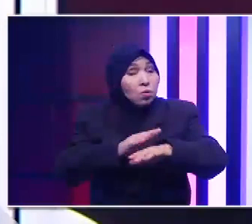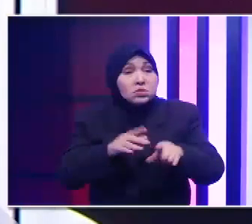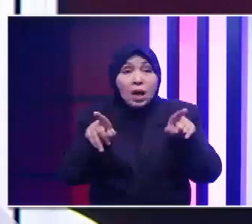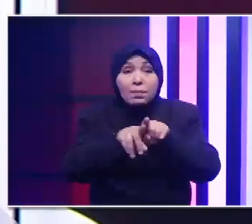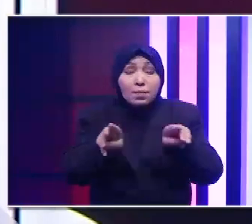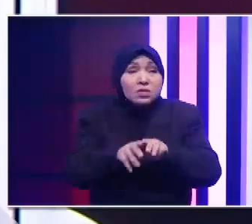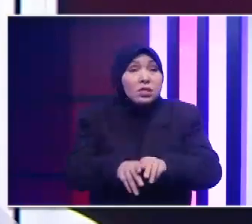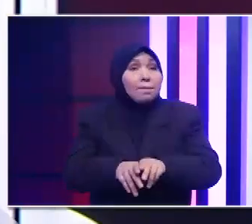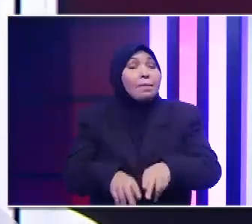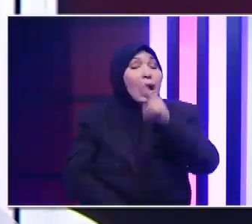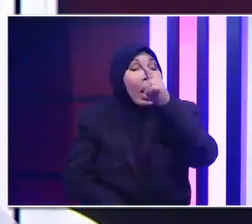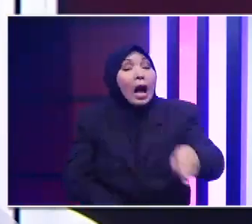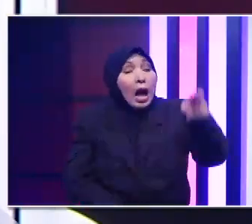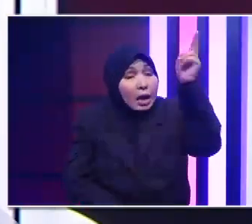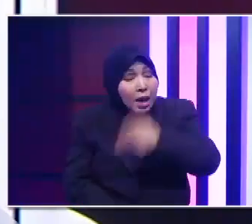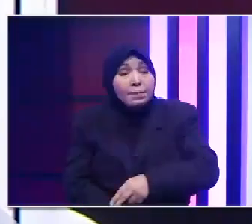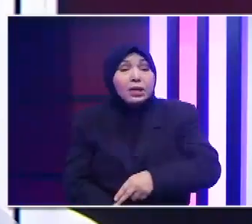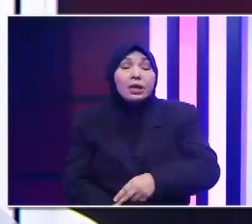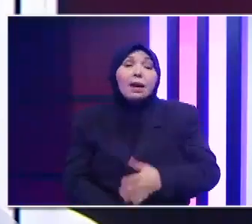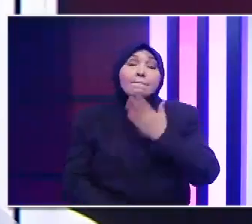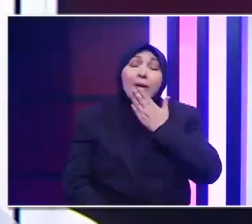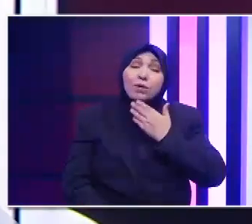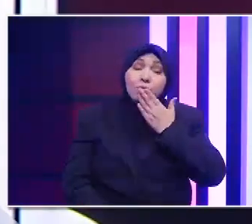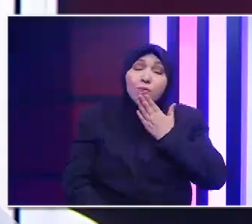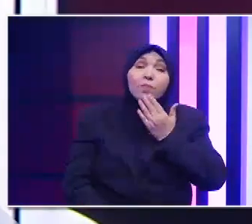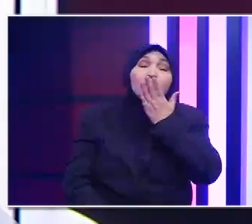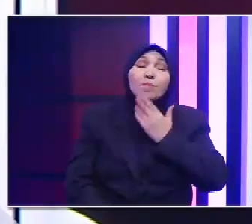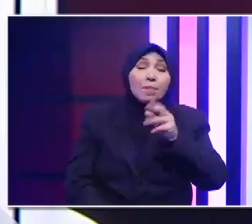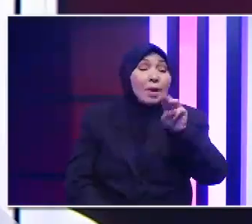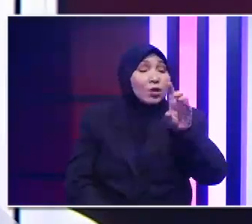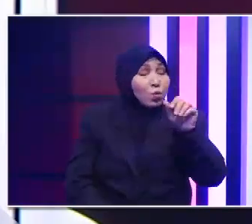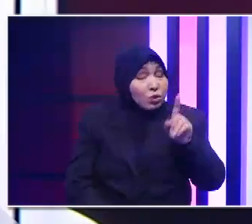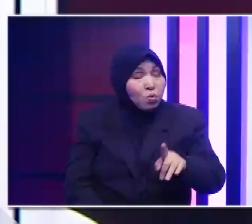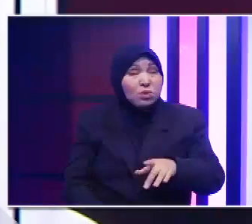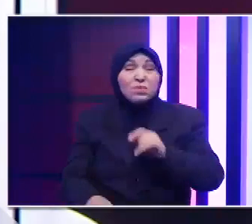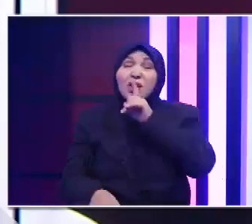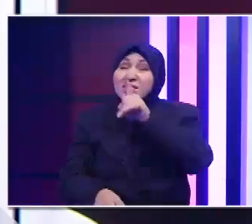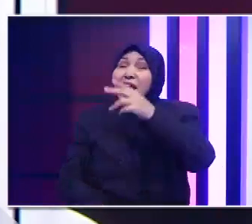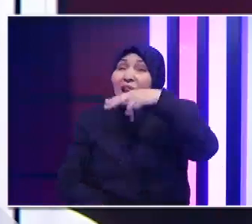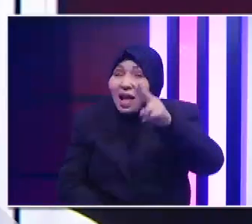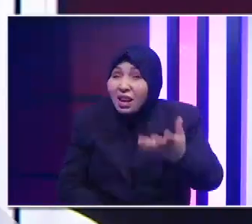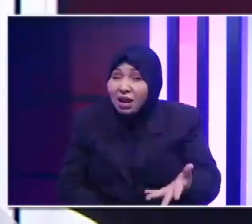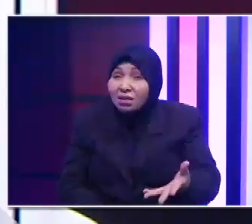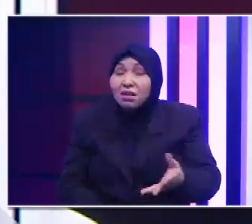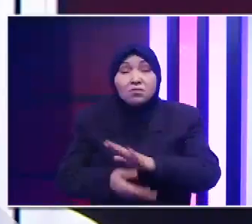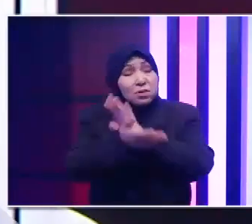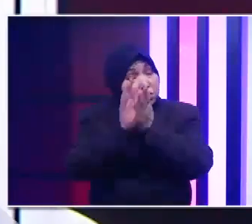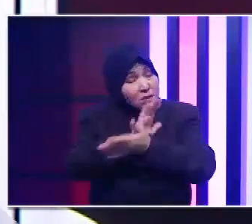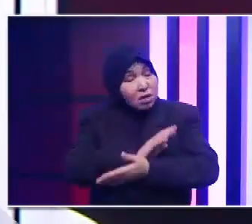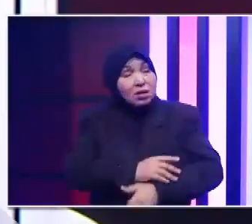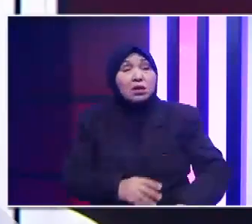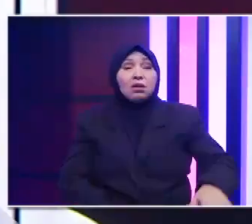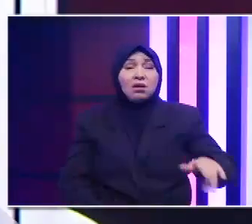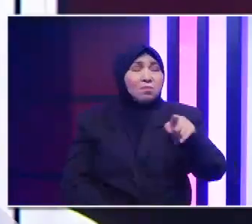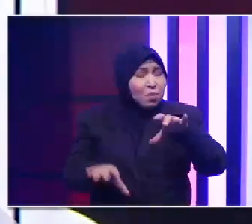Muhammad SAW mengharamkan madu tersebut Sedangkan Ia adalah halal ada telah dihalalkan oleh Allah subhanahuwata'ala tabetai merupakaj